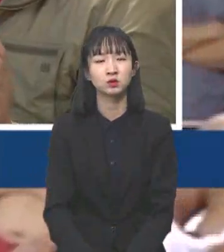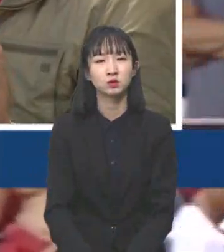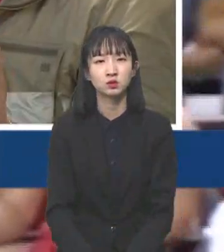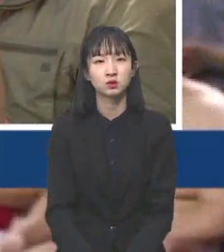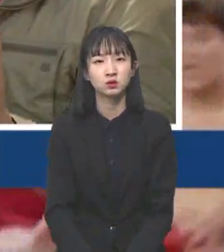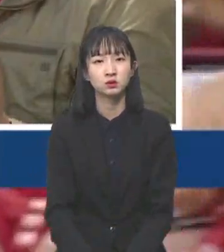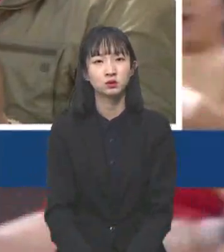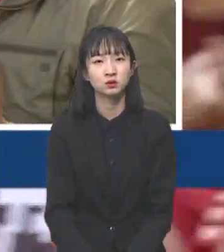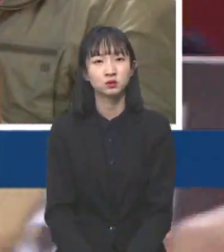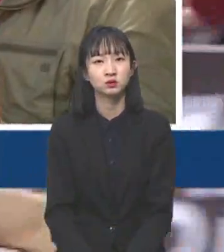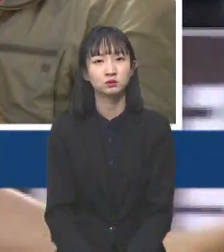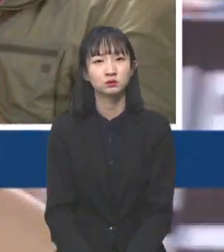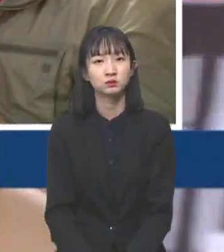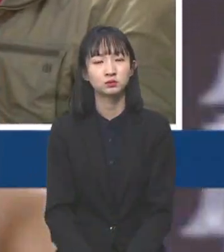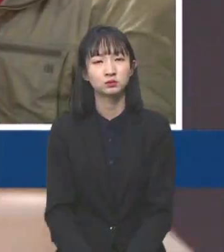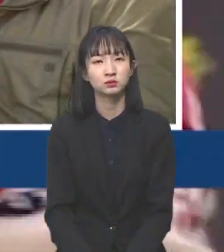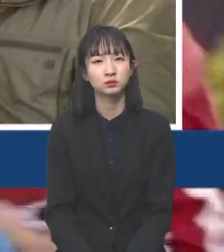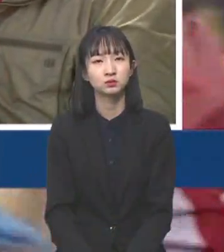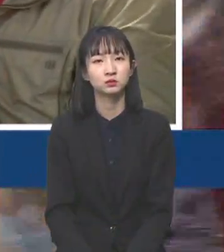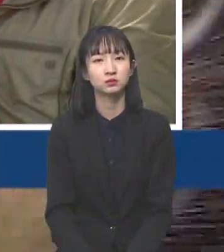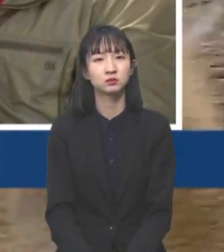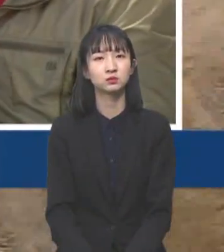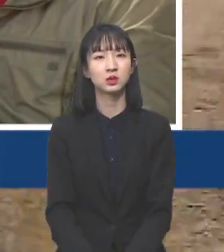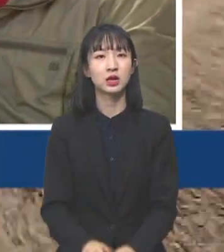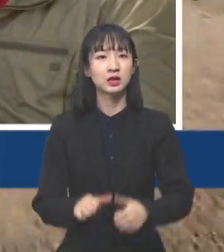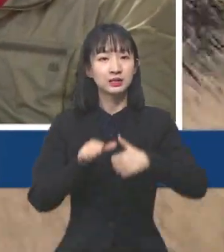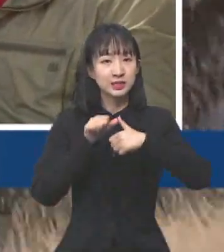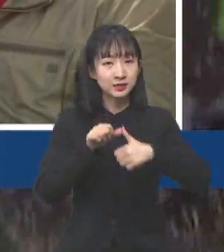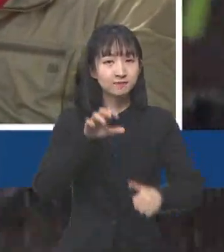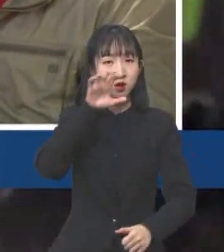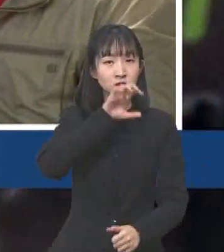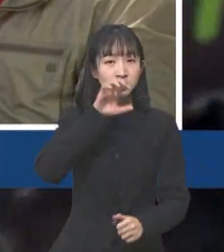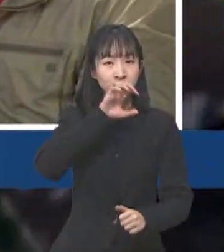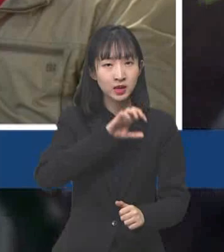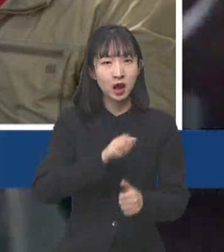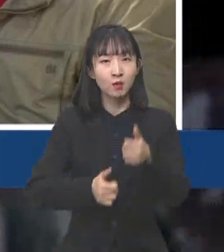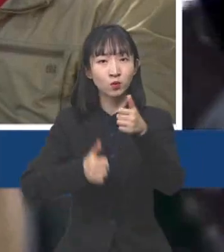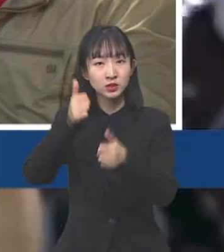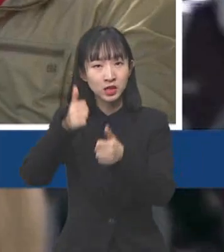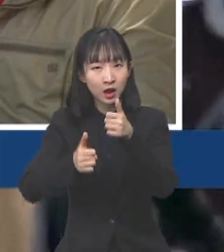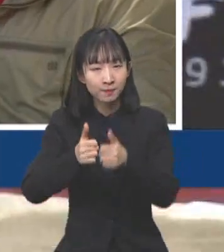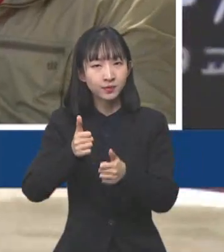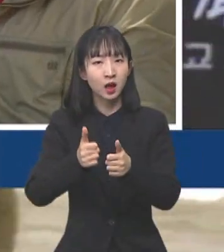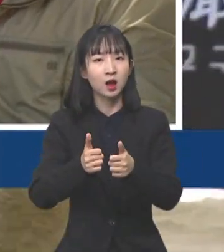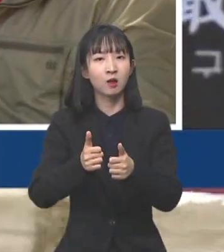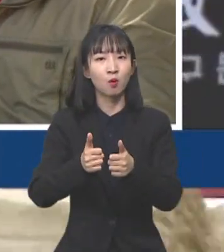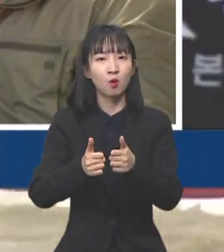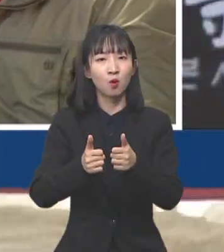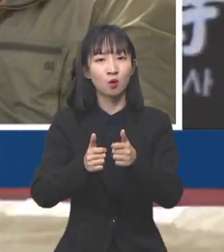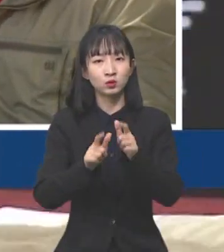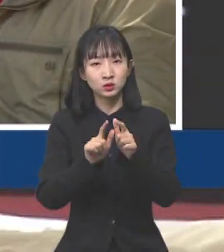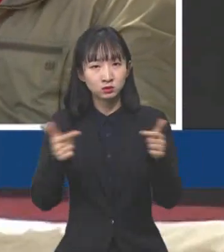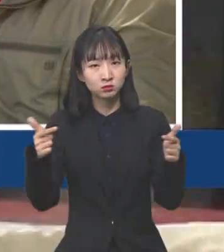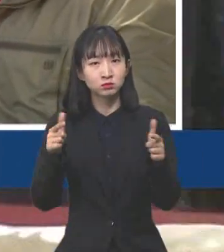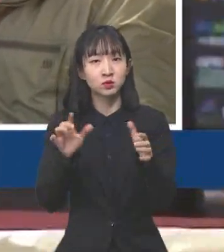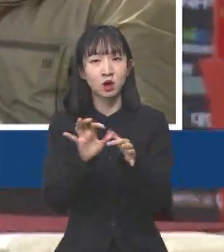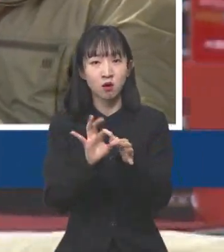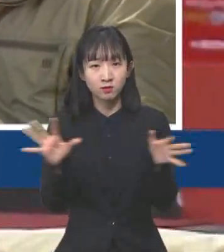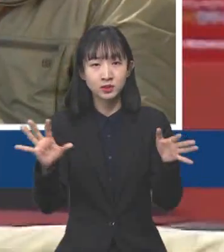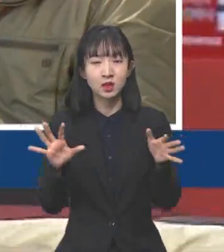좀 여성스럽게 생각하고 친노 뭐 해석할 때는 경기할 때는 언제 상점이 등 여성들이 도광판